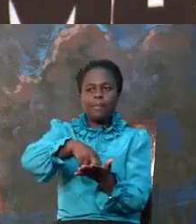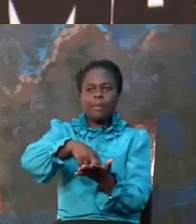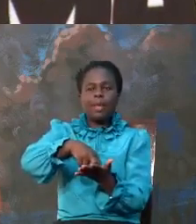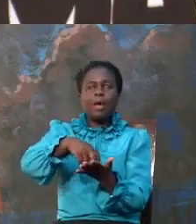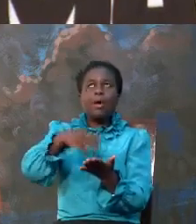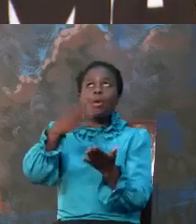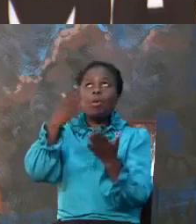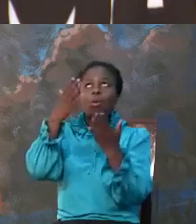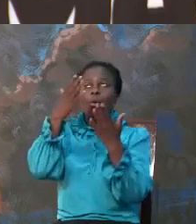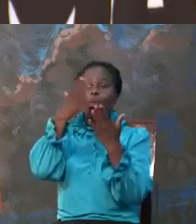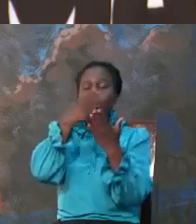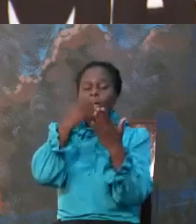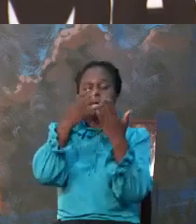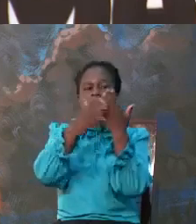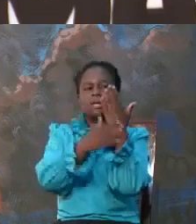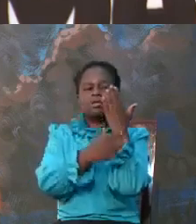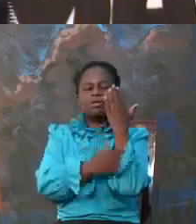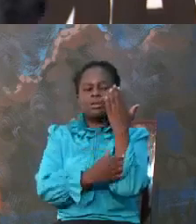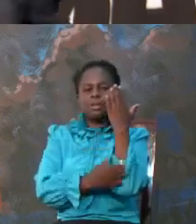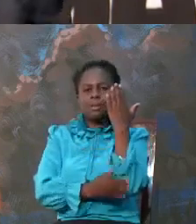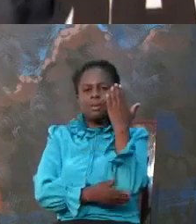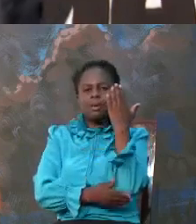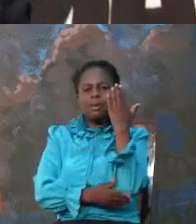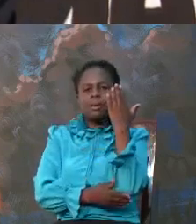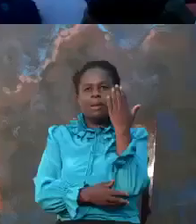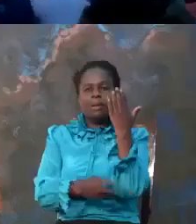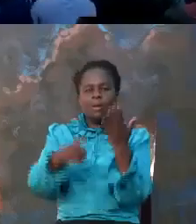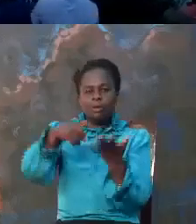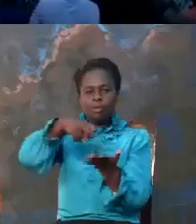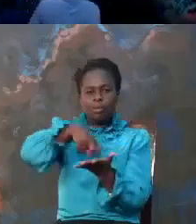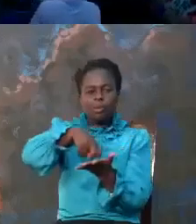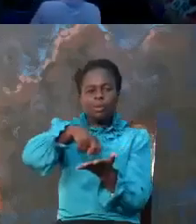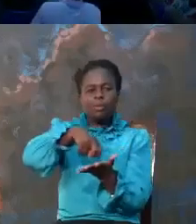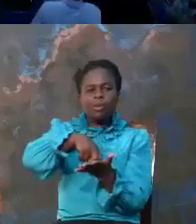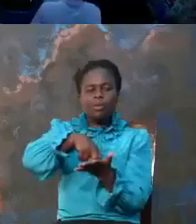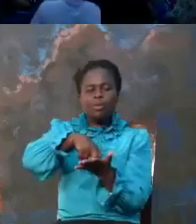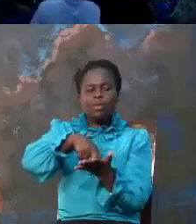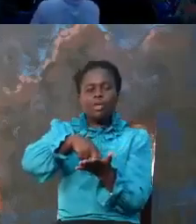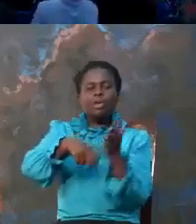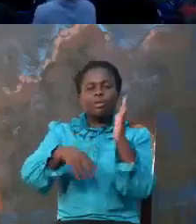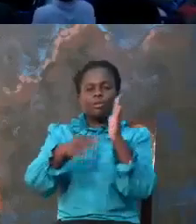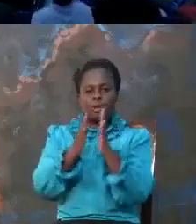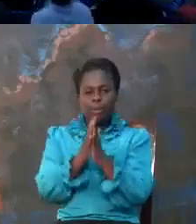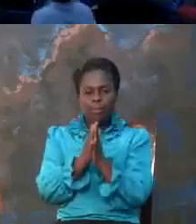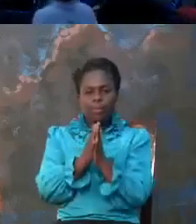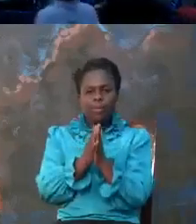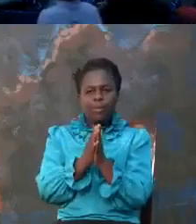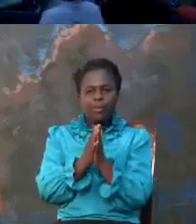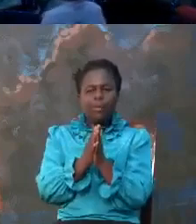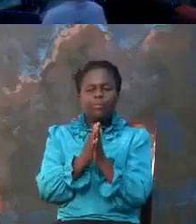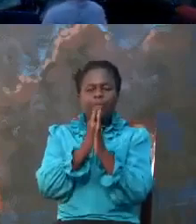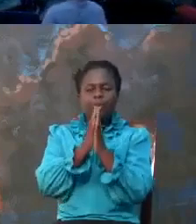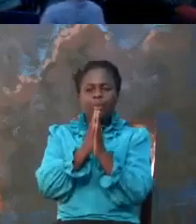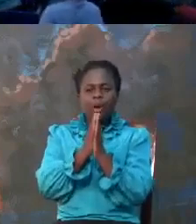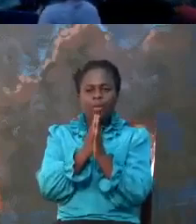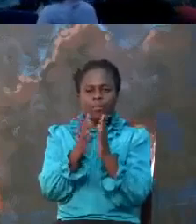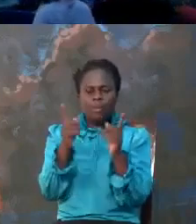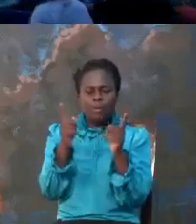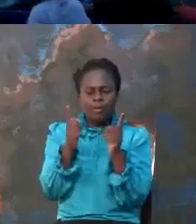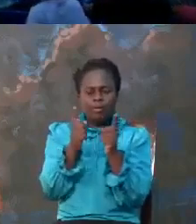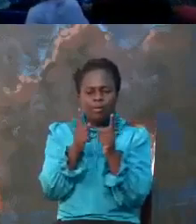tufanye jambo kubwa la kutugusa. Mtu wa watumishi wa Bwana, tunapokwenda kuomba maombi mafupi